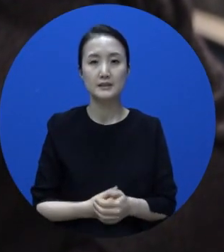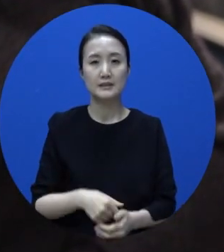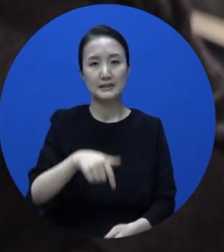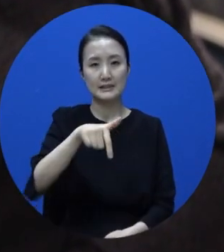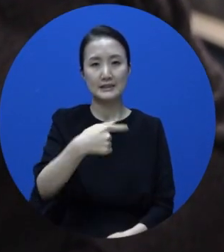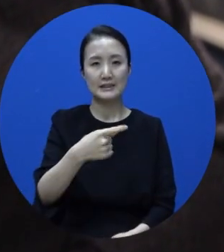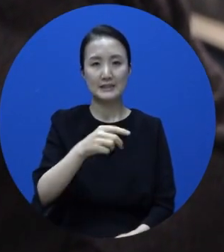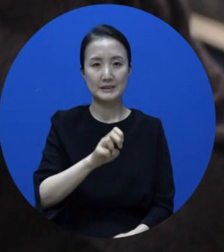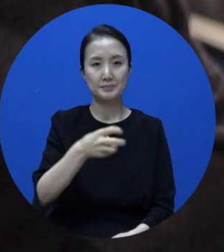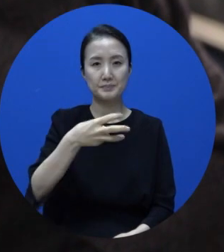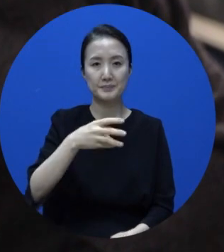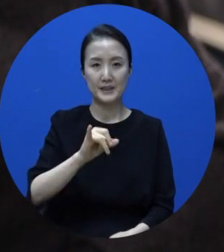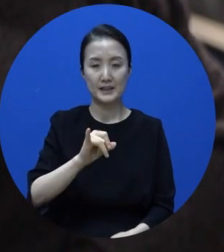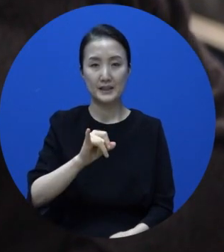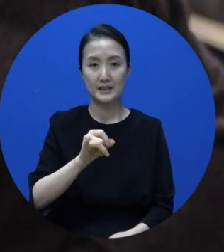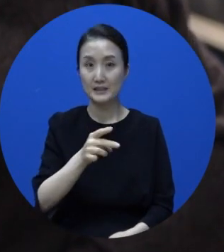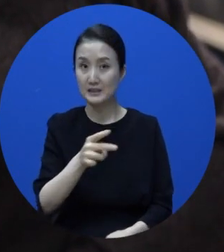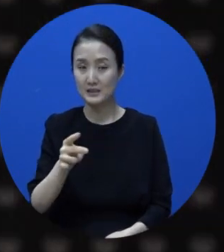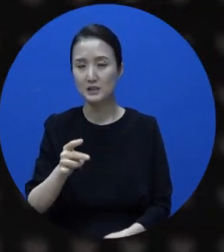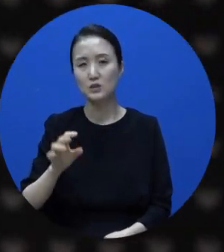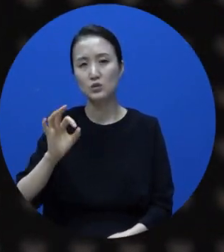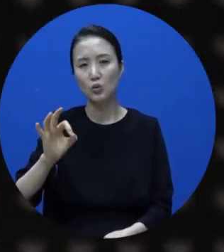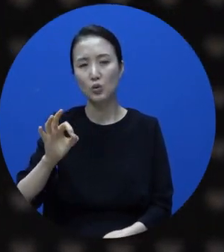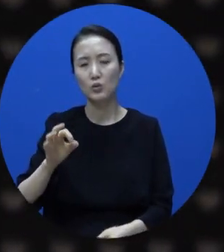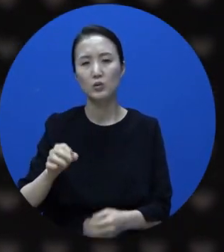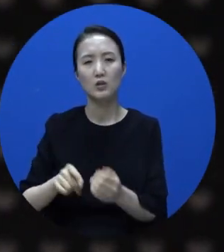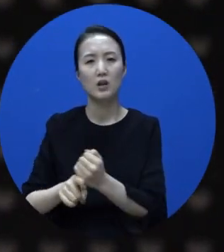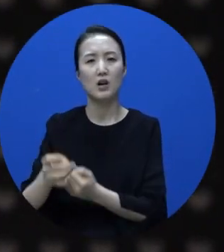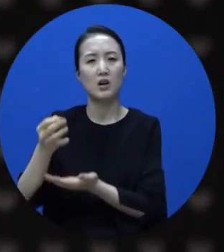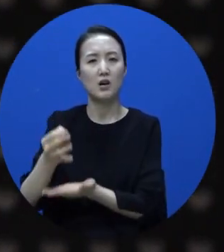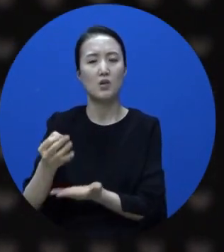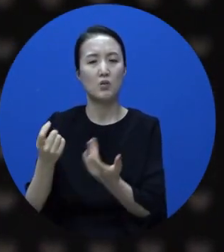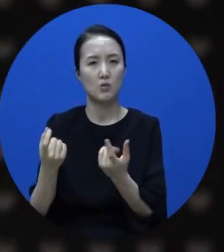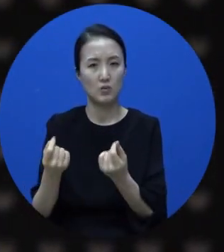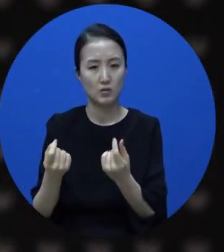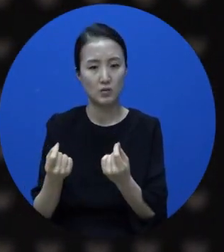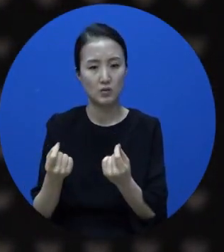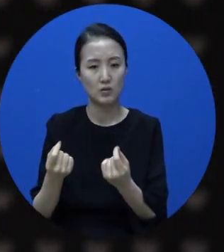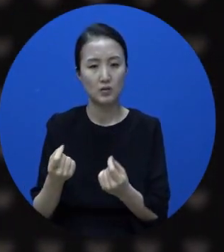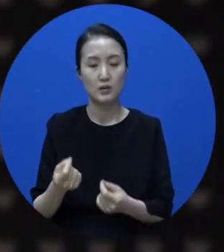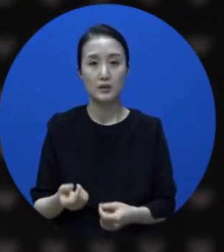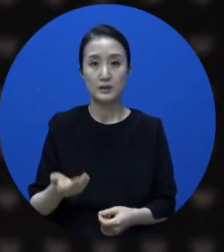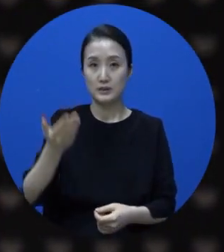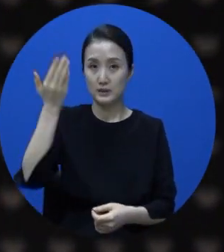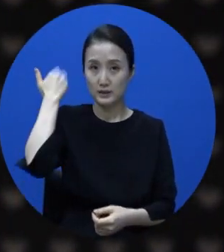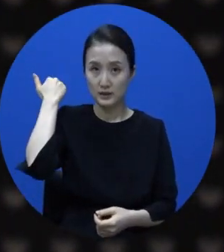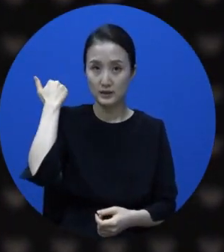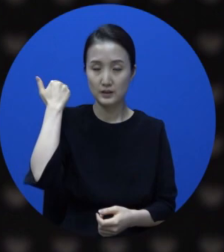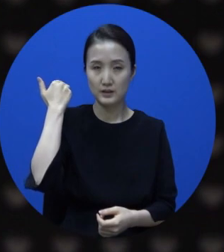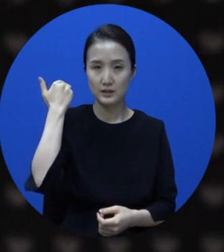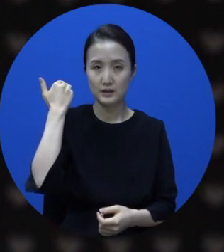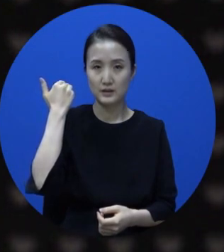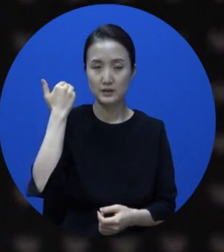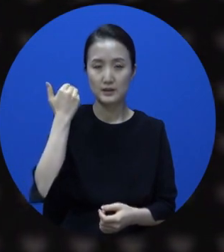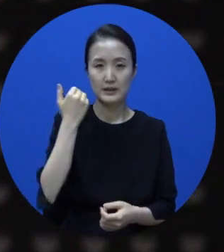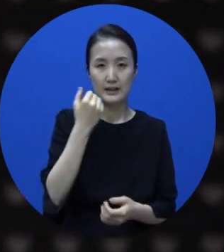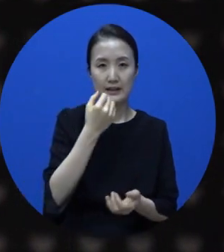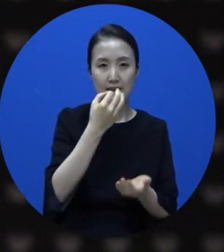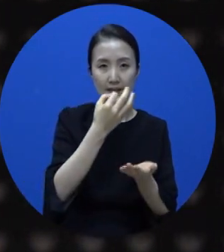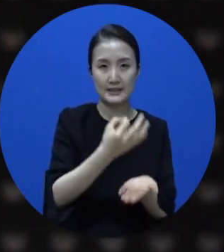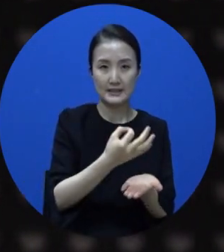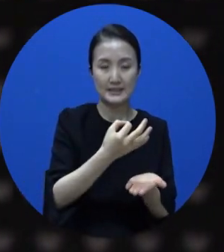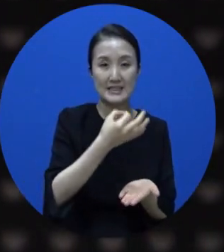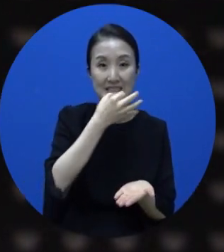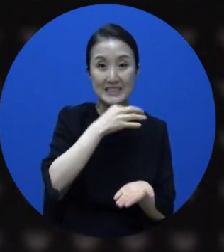그럼 금리를 인하하면 자금이 를 떨어뜨려 요 비중 금리를 인하하면 무슨 일이 생긴다면 돈의 가치가